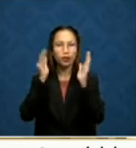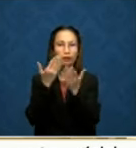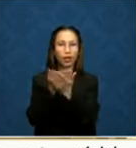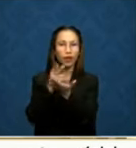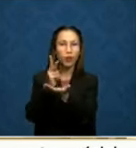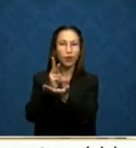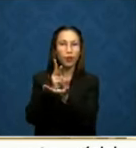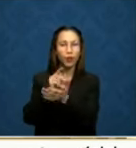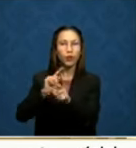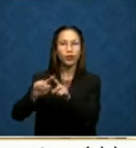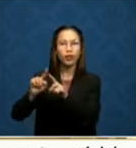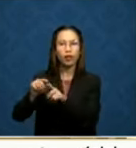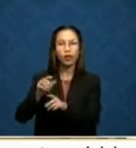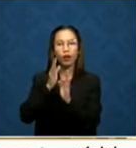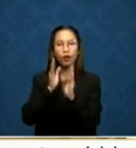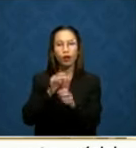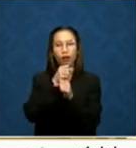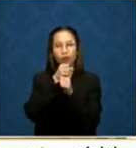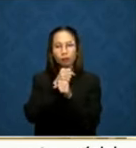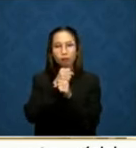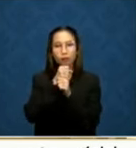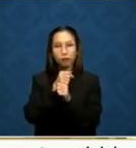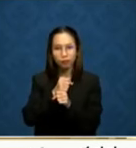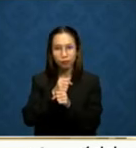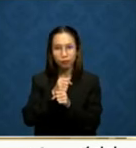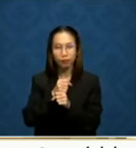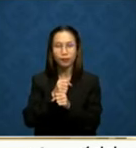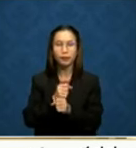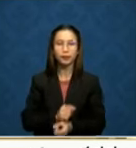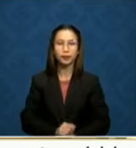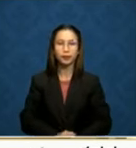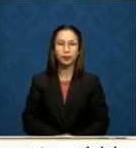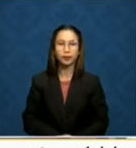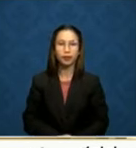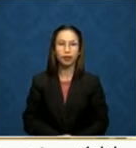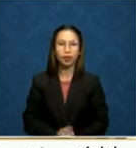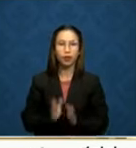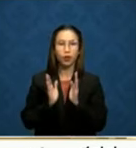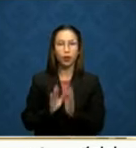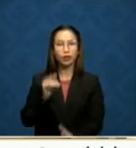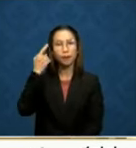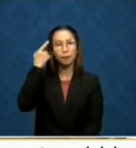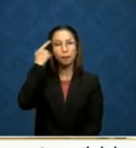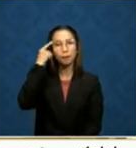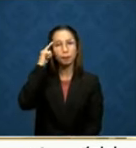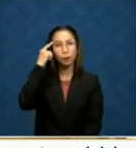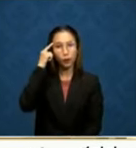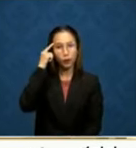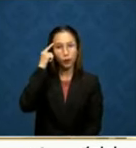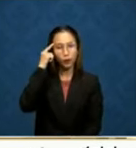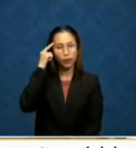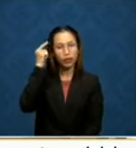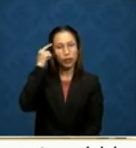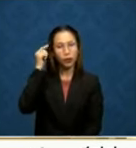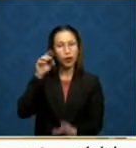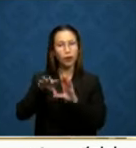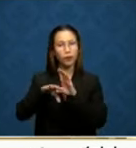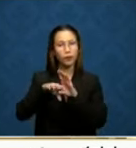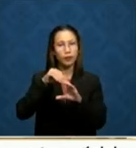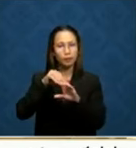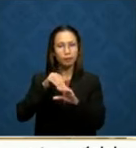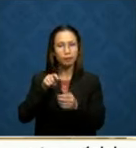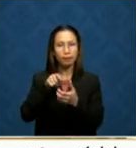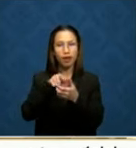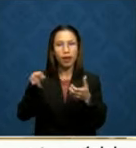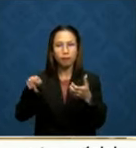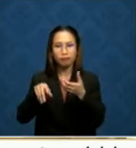โปรดทไม่รเทาทัน บางทีก็ไปโรดแอหง